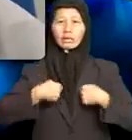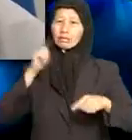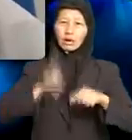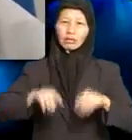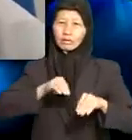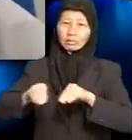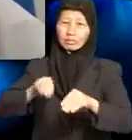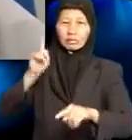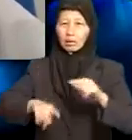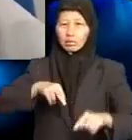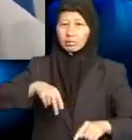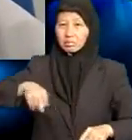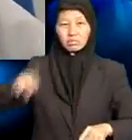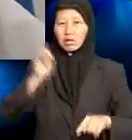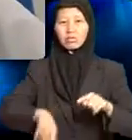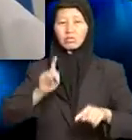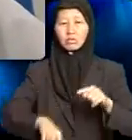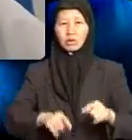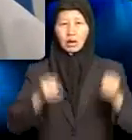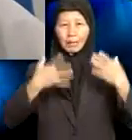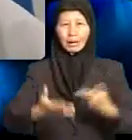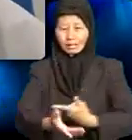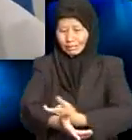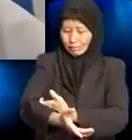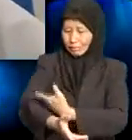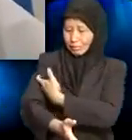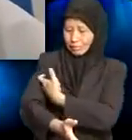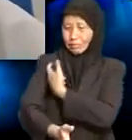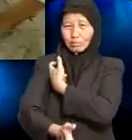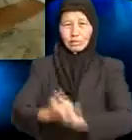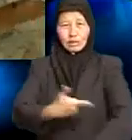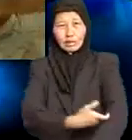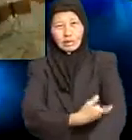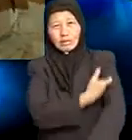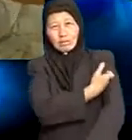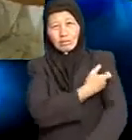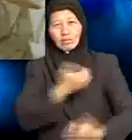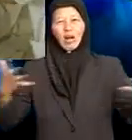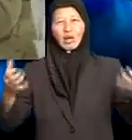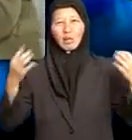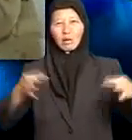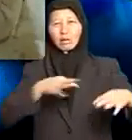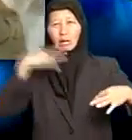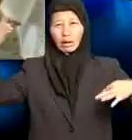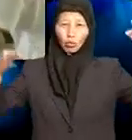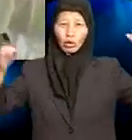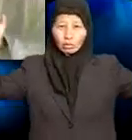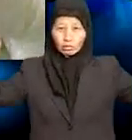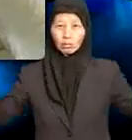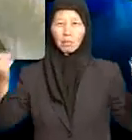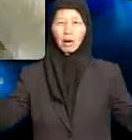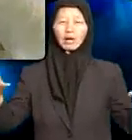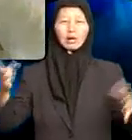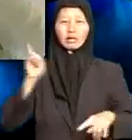dan kalau umumnya kita melihat banyak sangat tube yang datang dan keluar daripada badan dia. Itu satu lagi keadaan.